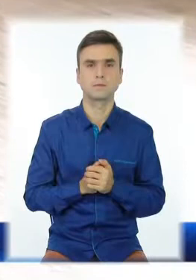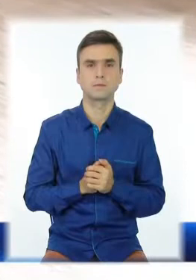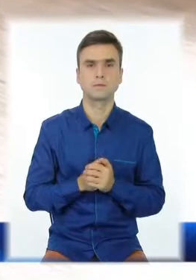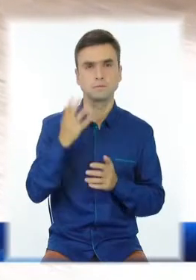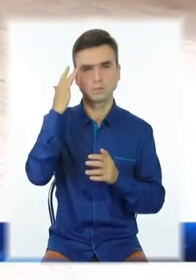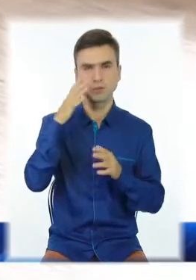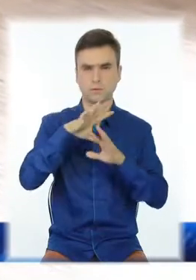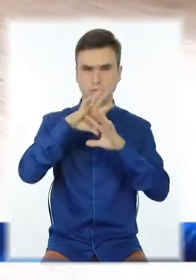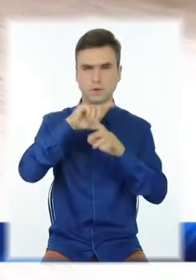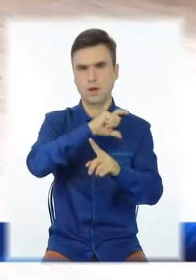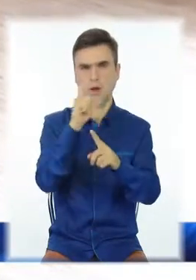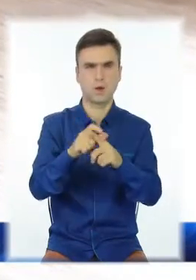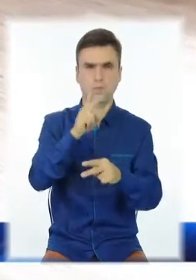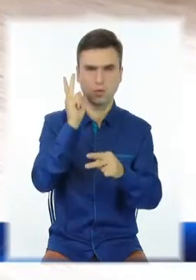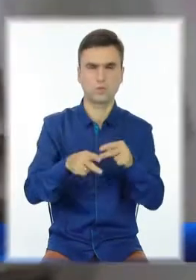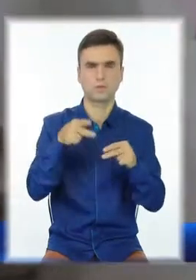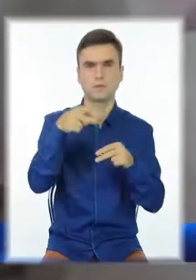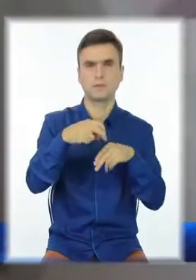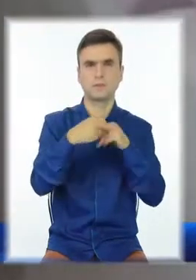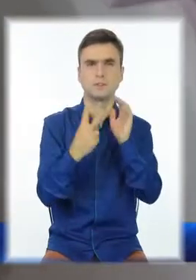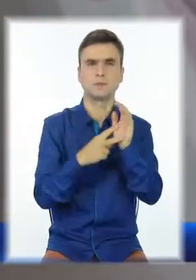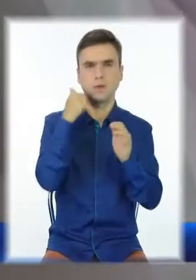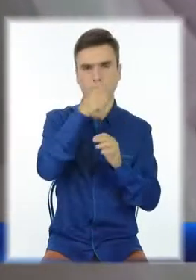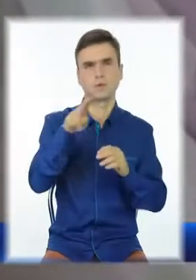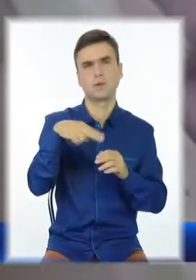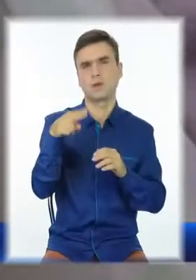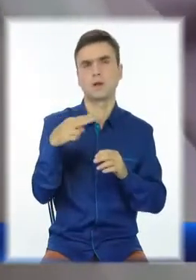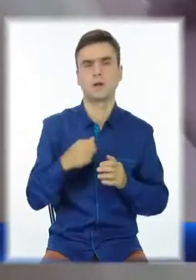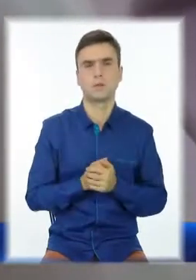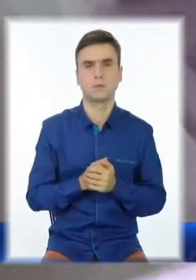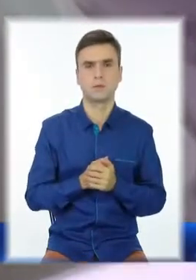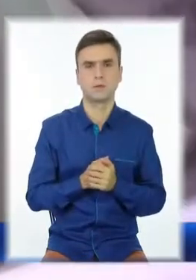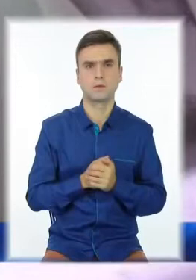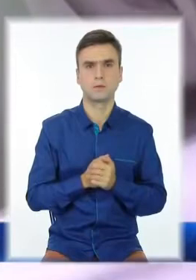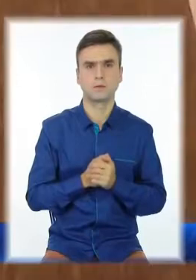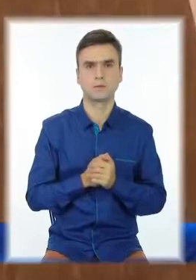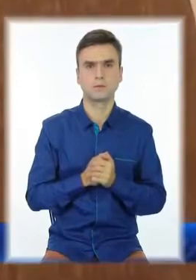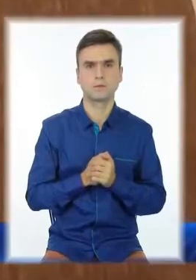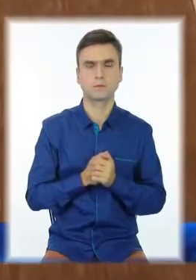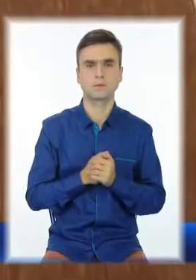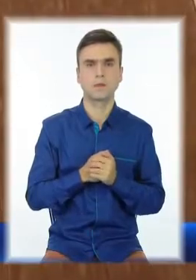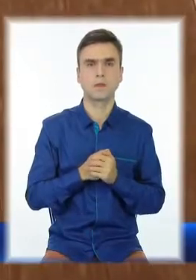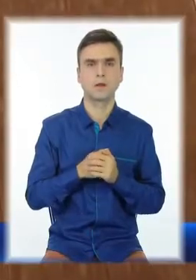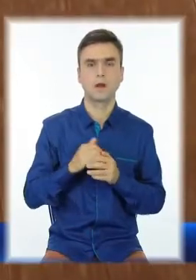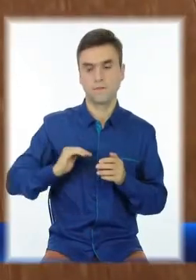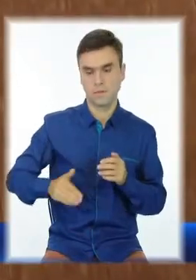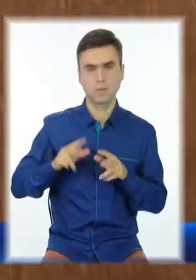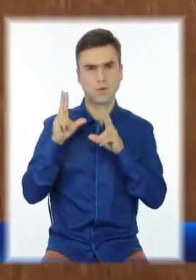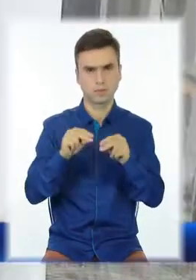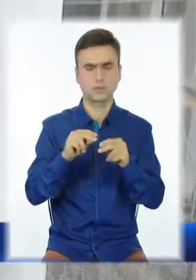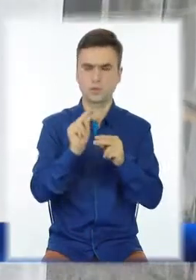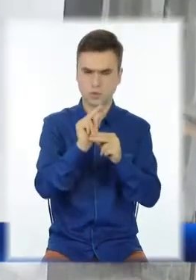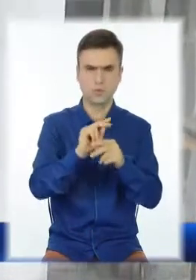Карачунів планують до кінця 2018 року, але підрядники готові випереджати терміни та обіцяють, що на якості ремонту це не